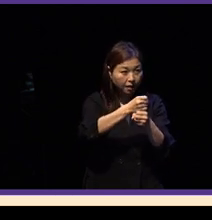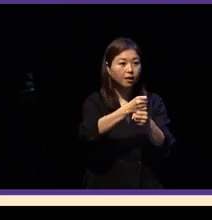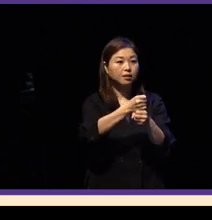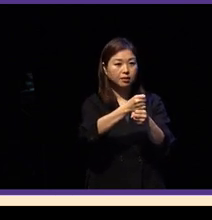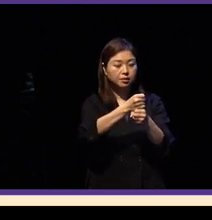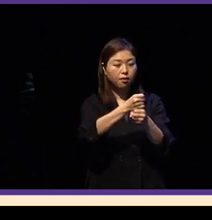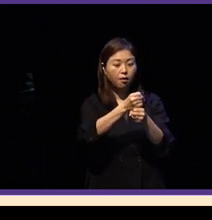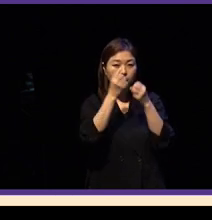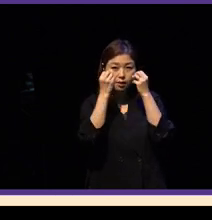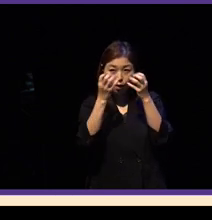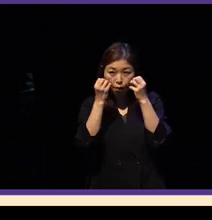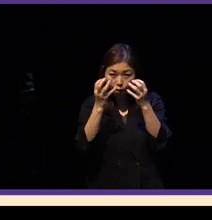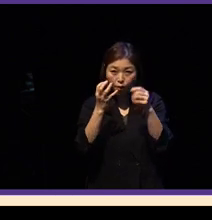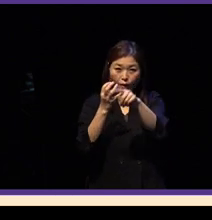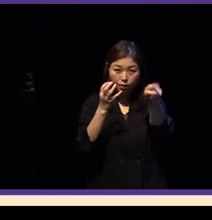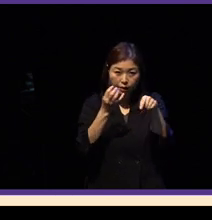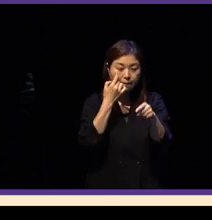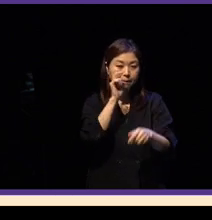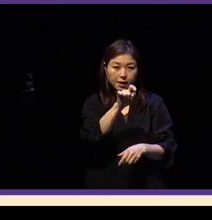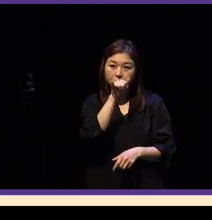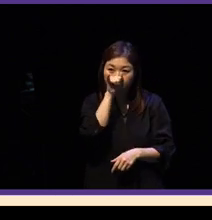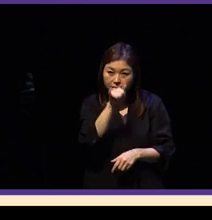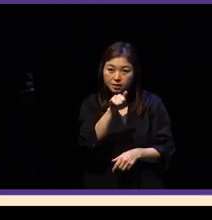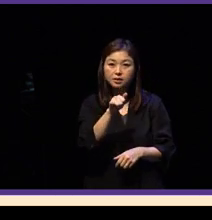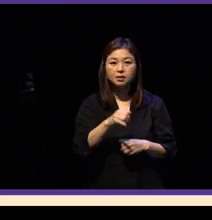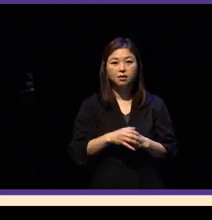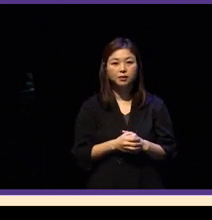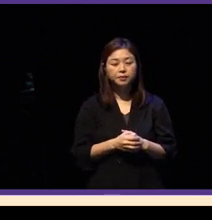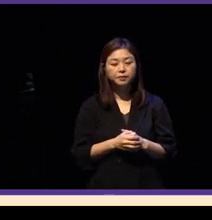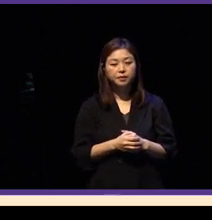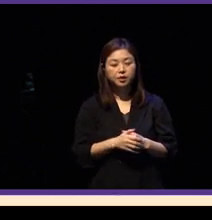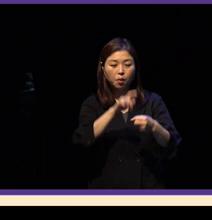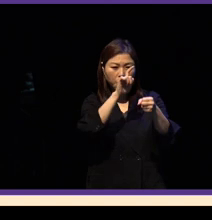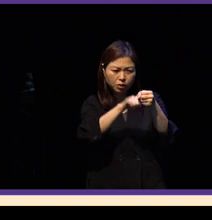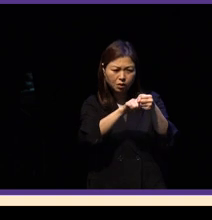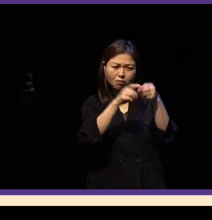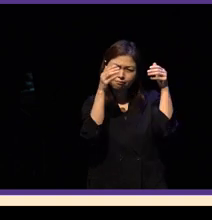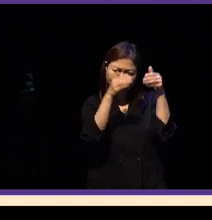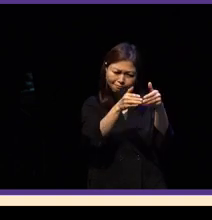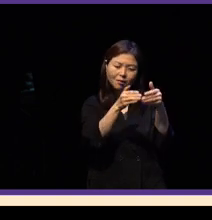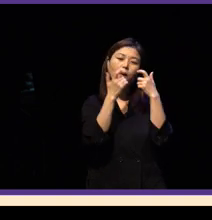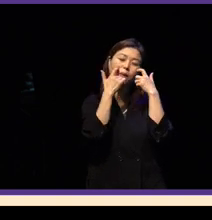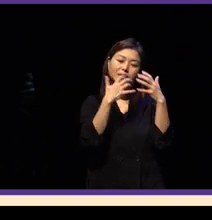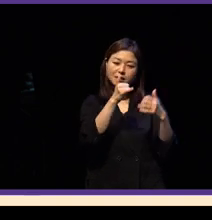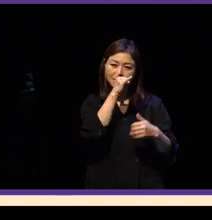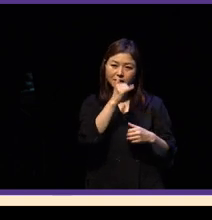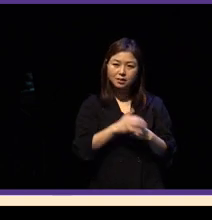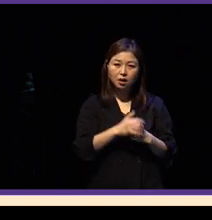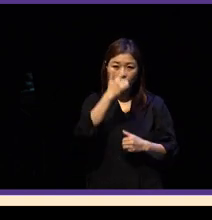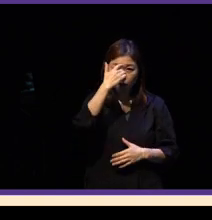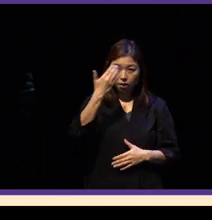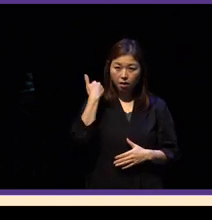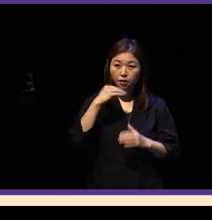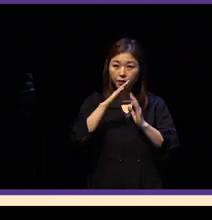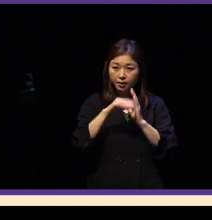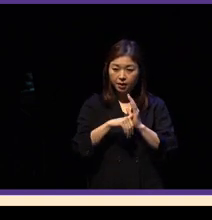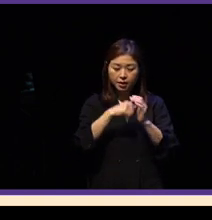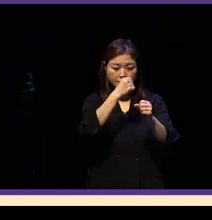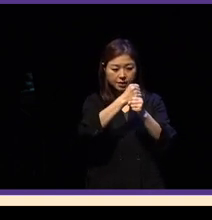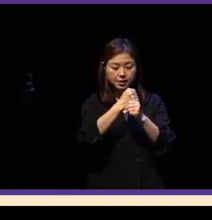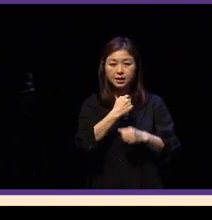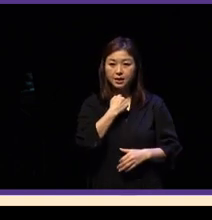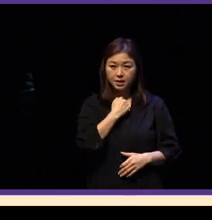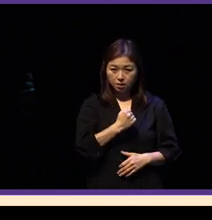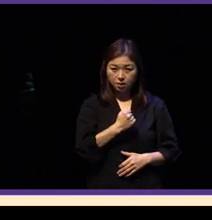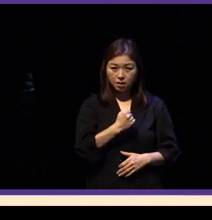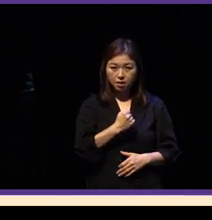신작을 발굴하는 좀 약간은 지역적인 목적들을 갖고 있는 사업들이기도 하고요. 그 다음에 과거에 제작되었던